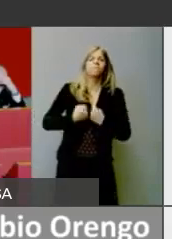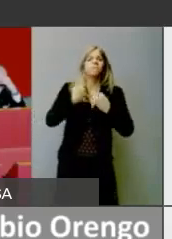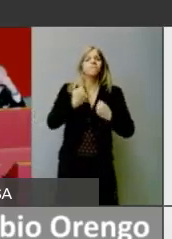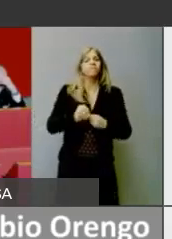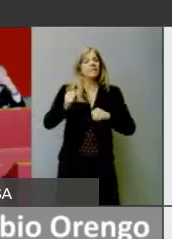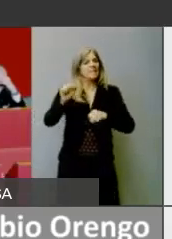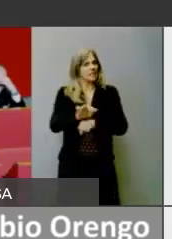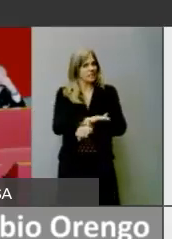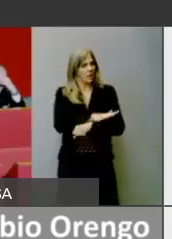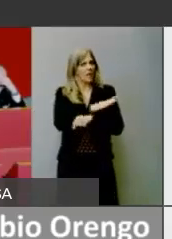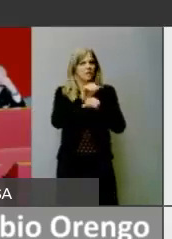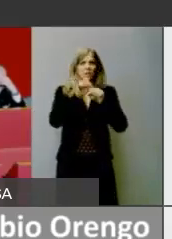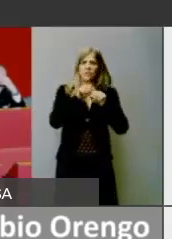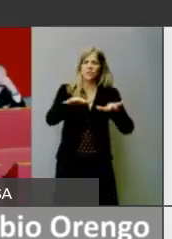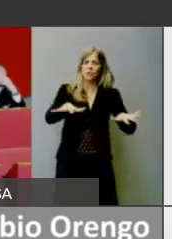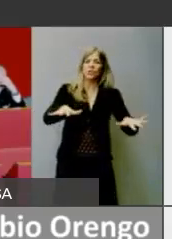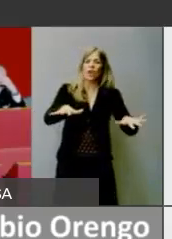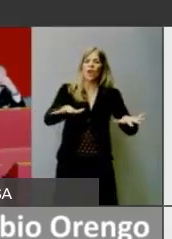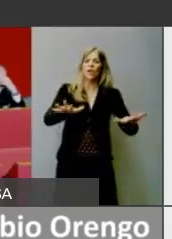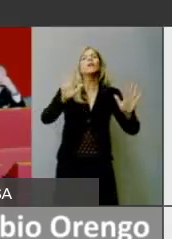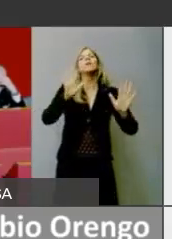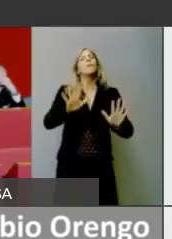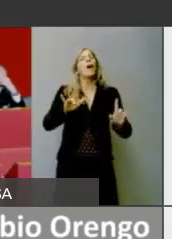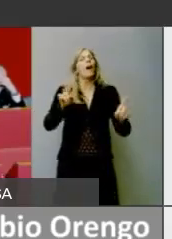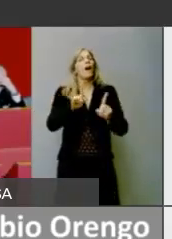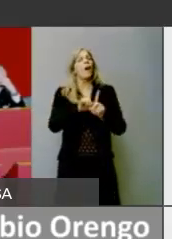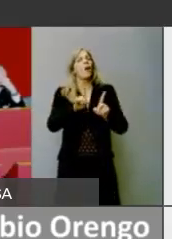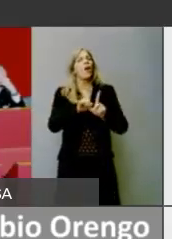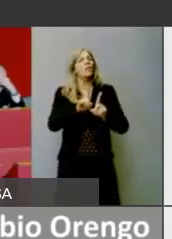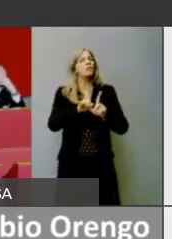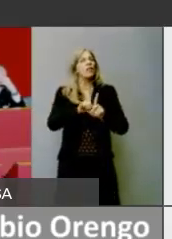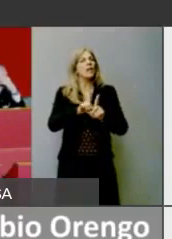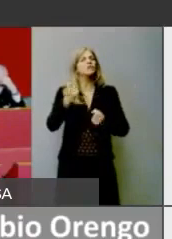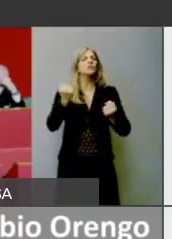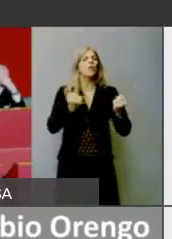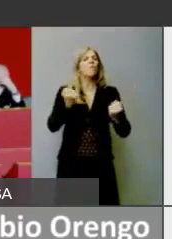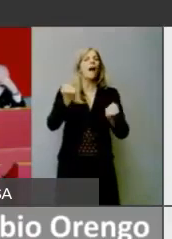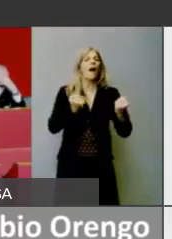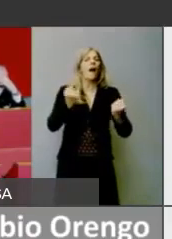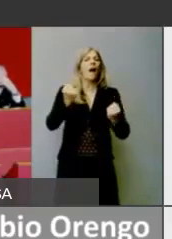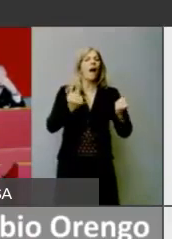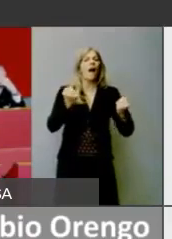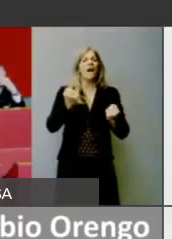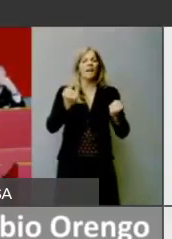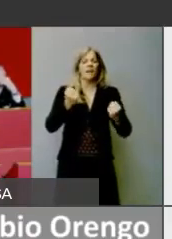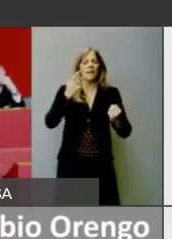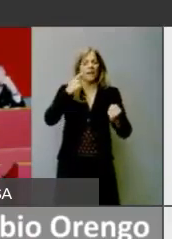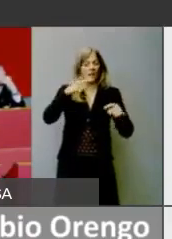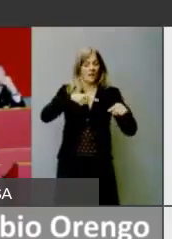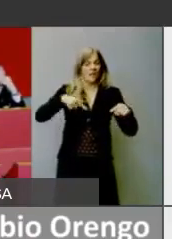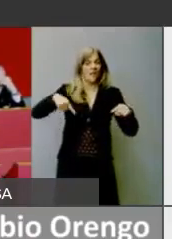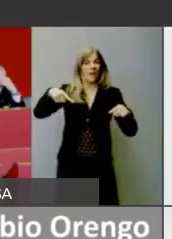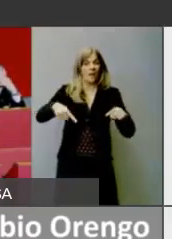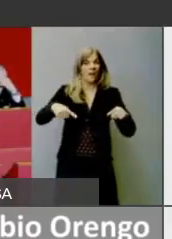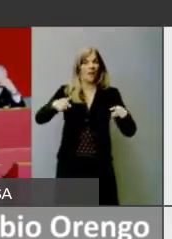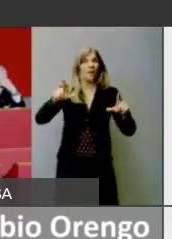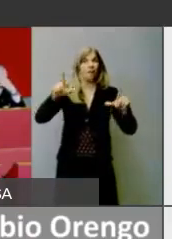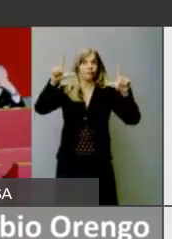anni, continuano pervicacemente a posteggiare le loro auto sui posti, sugli stalli riservati ai disabili.